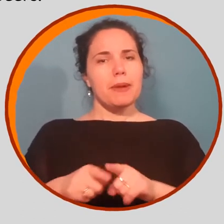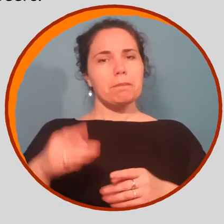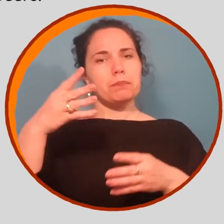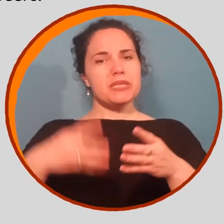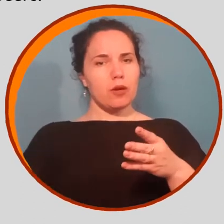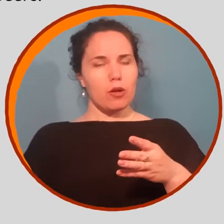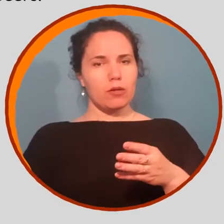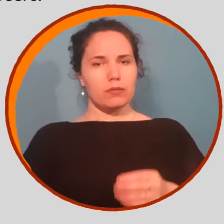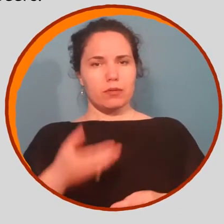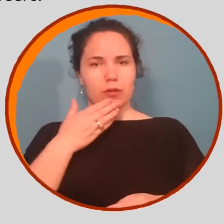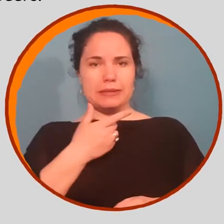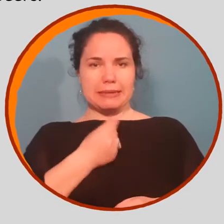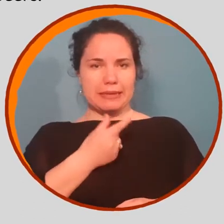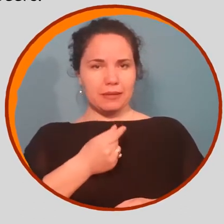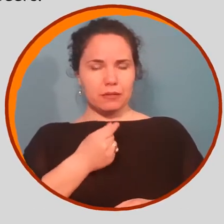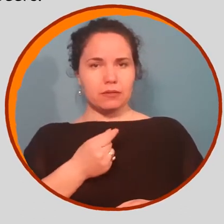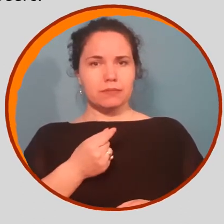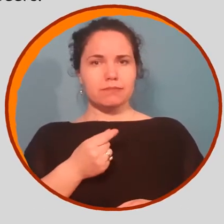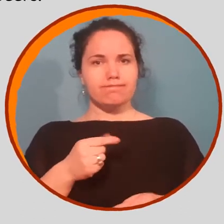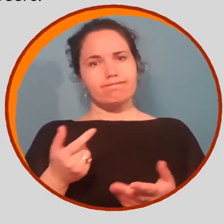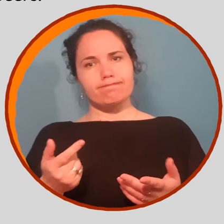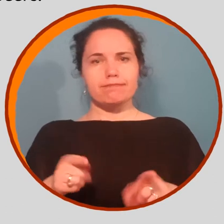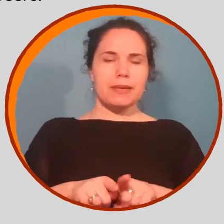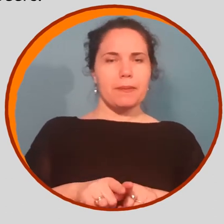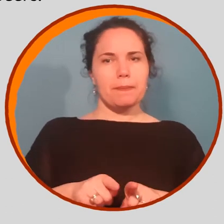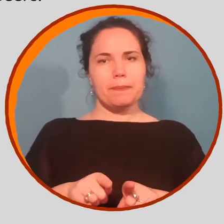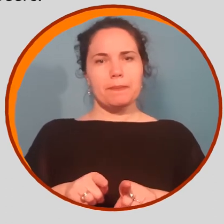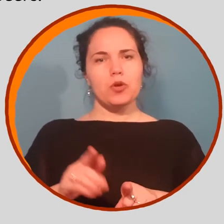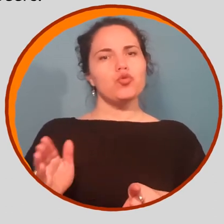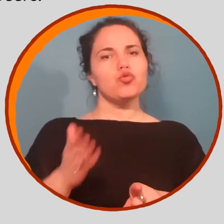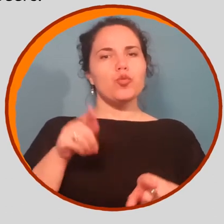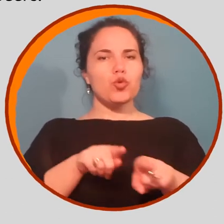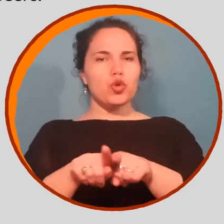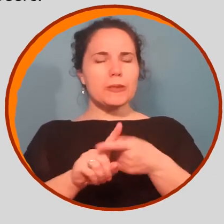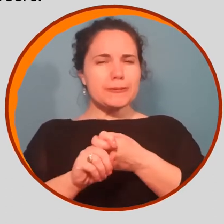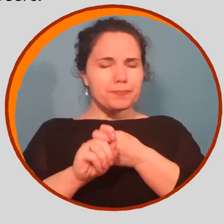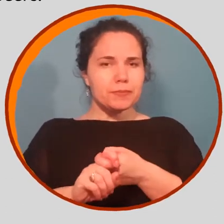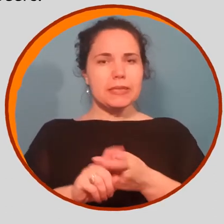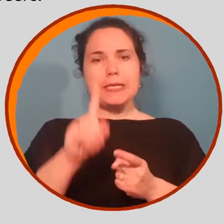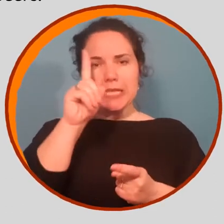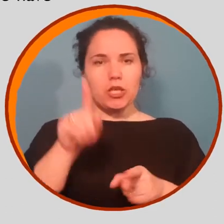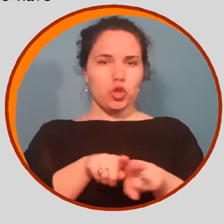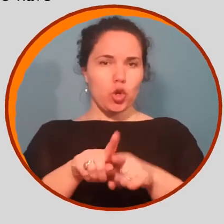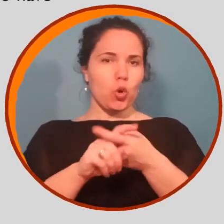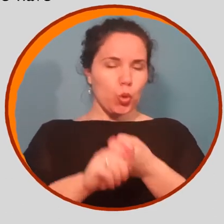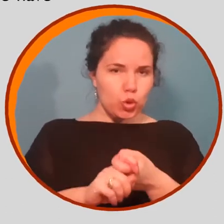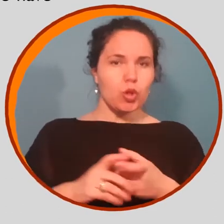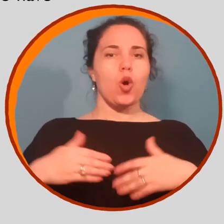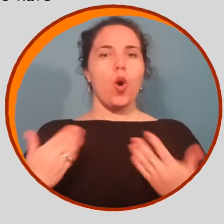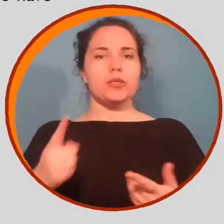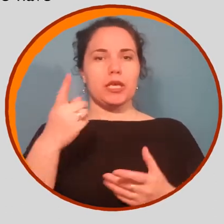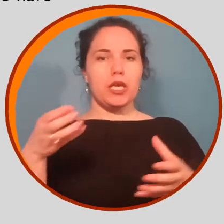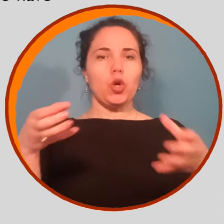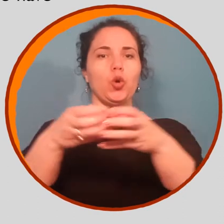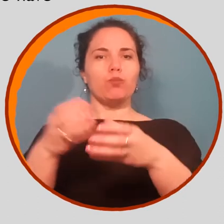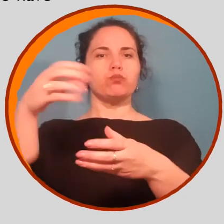distanca sociale, izolimi, bën që ata të mos kenë marrëdhënien fizike që kanë me bashkëmoshatarët. Por edhe prindrit mund